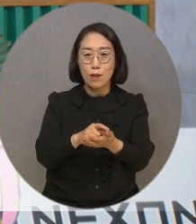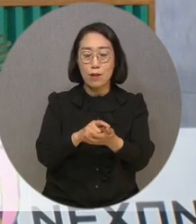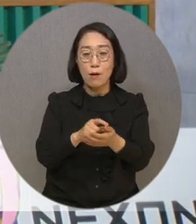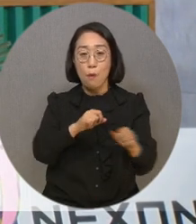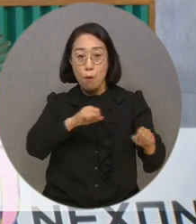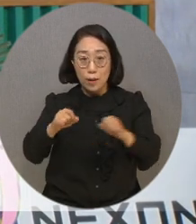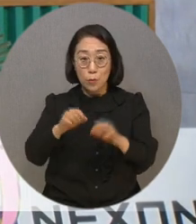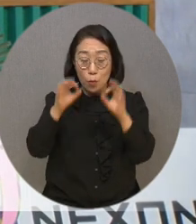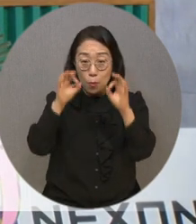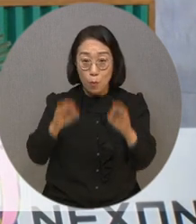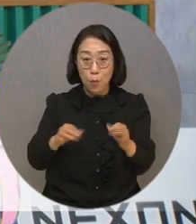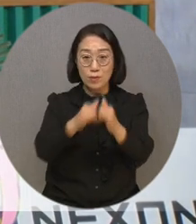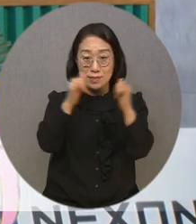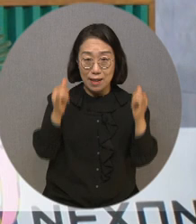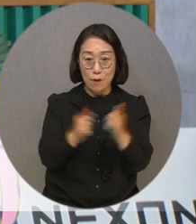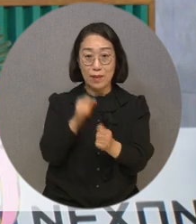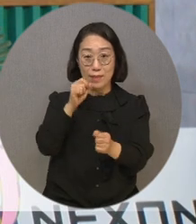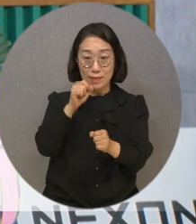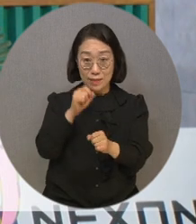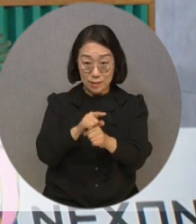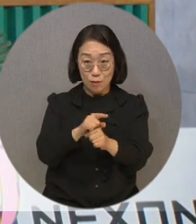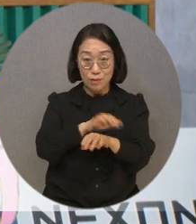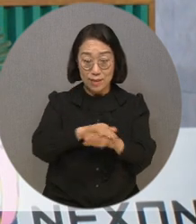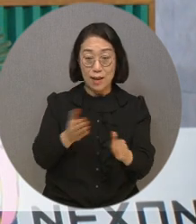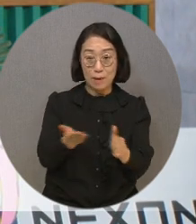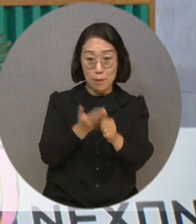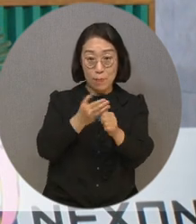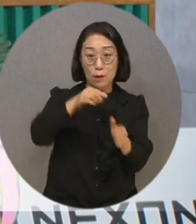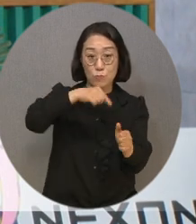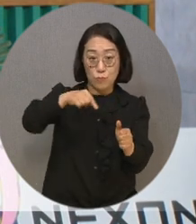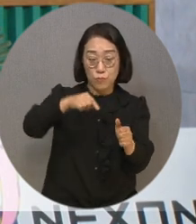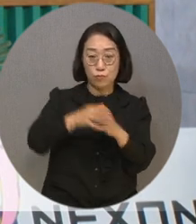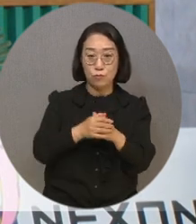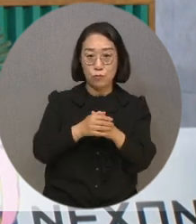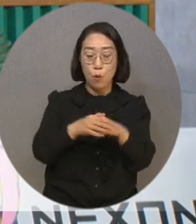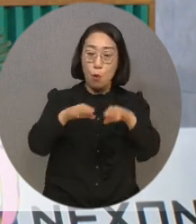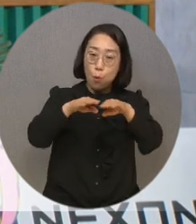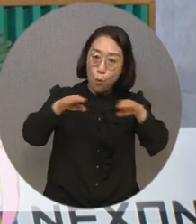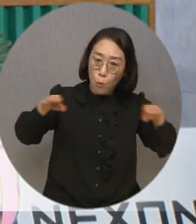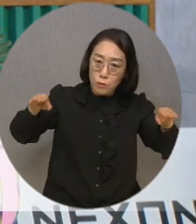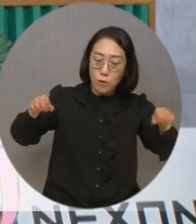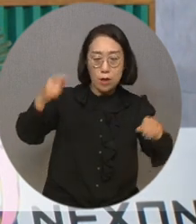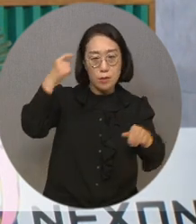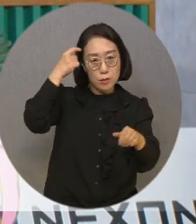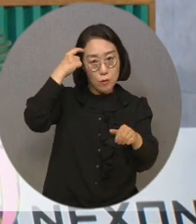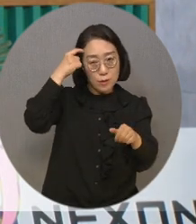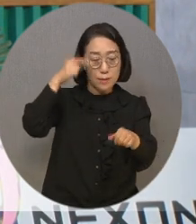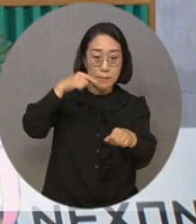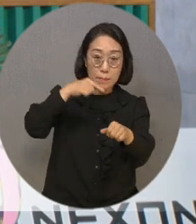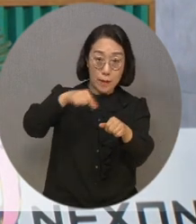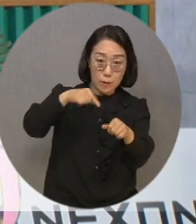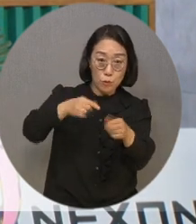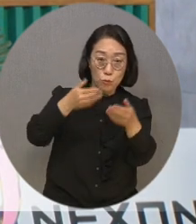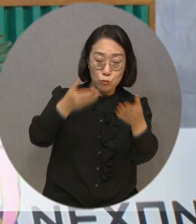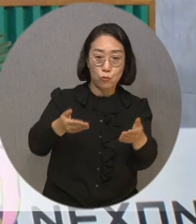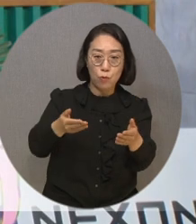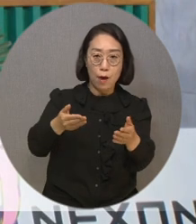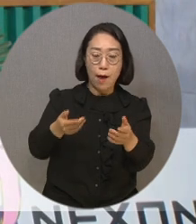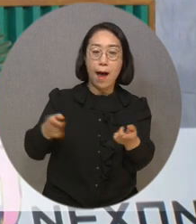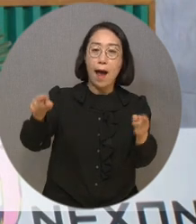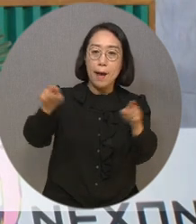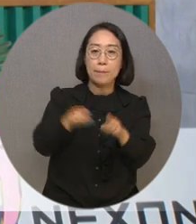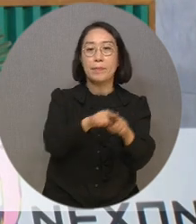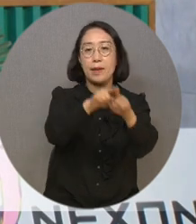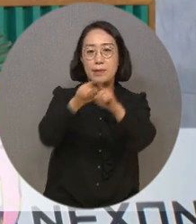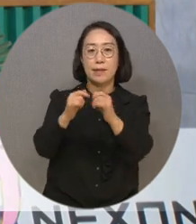통해서 사회성을 키워주고 페어플레이 정신을 통해서 더불어 함께 사는